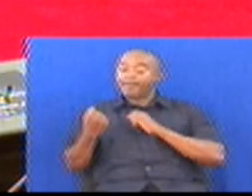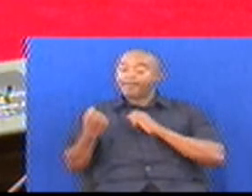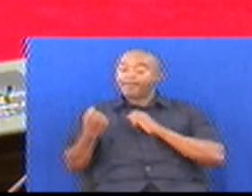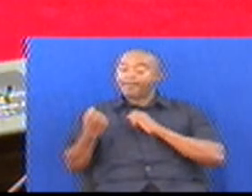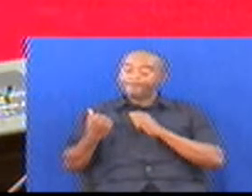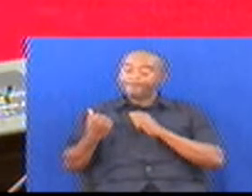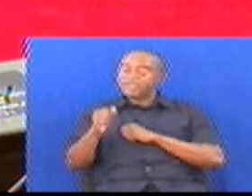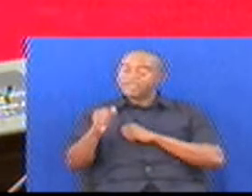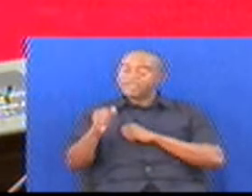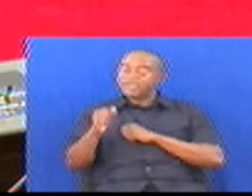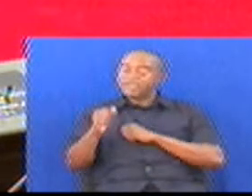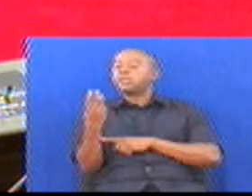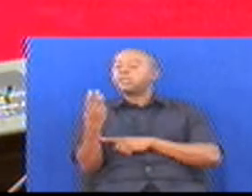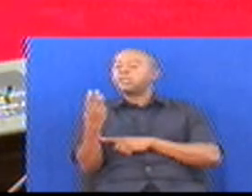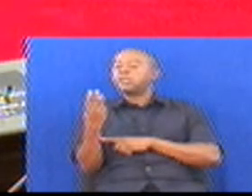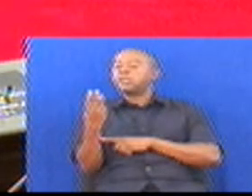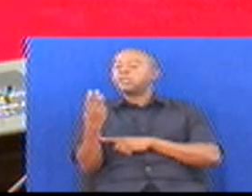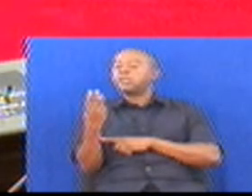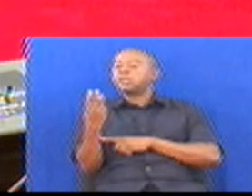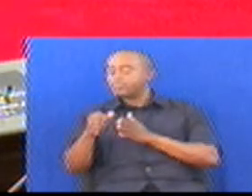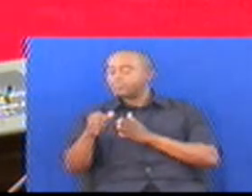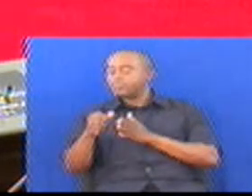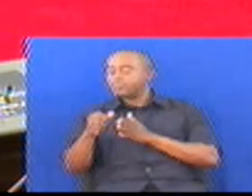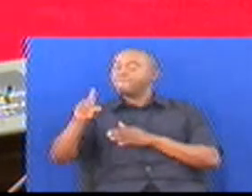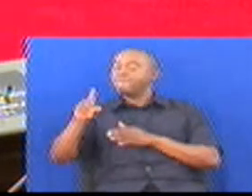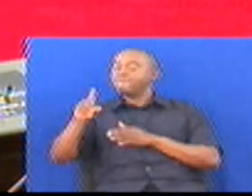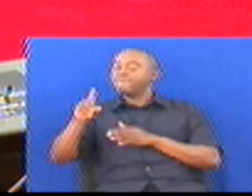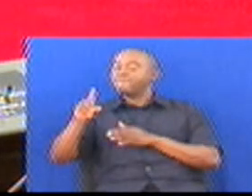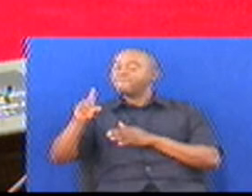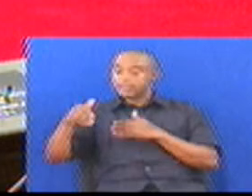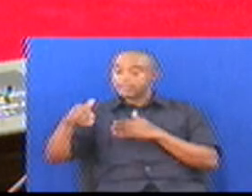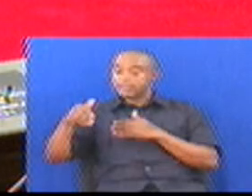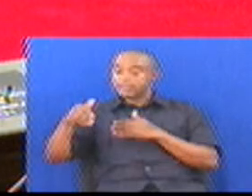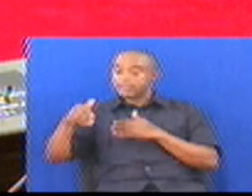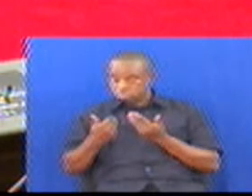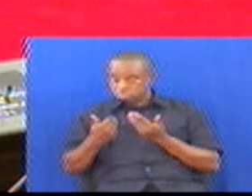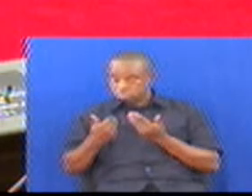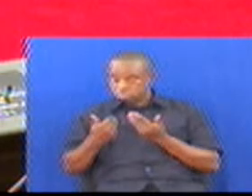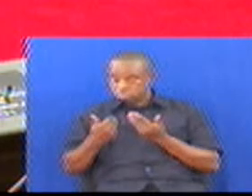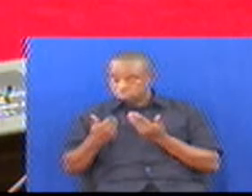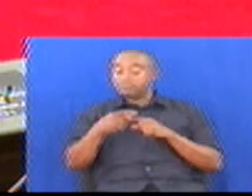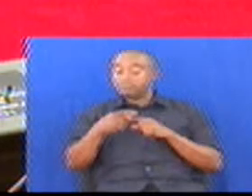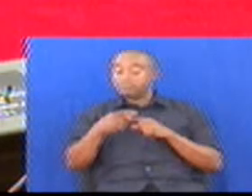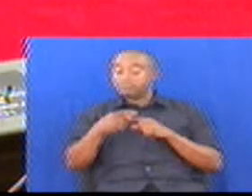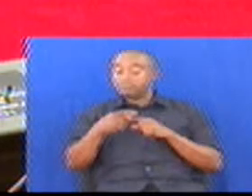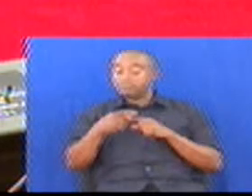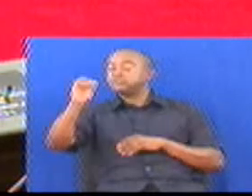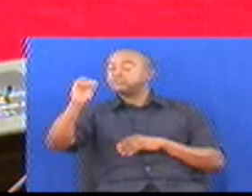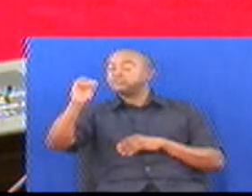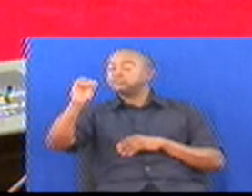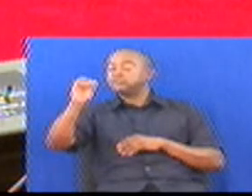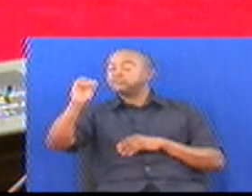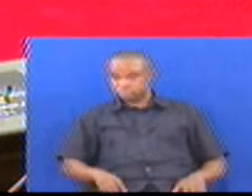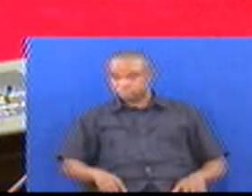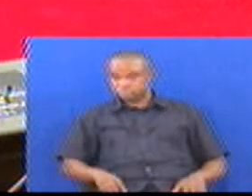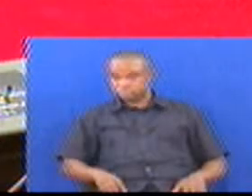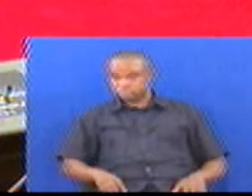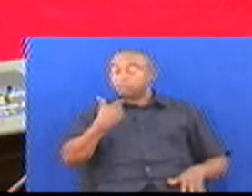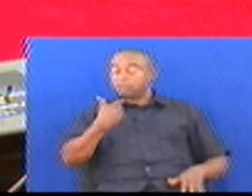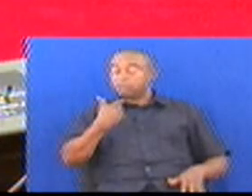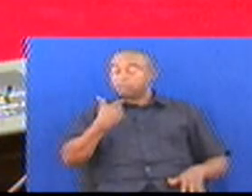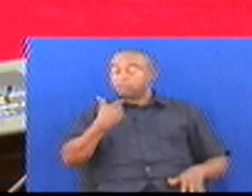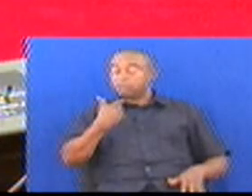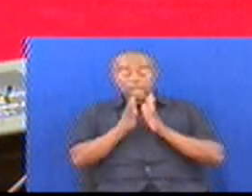kulipa fidia ya dola milioni 300 sawa na shilingi bilioni 750. Naomba nichukue fursa